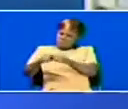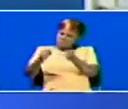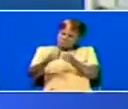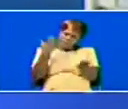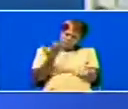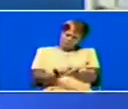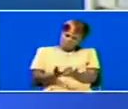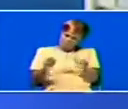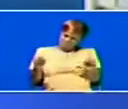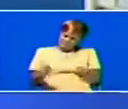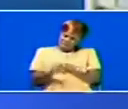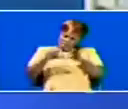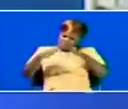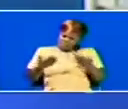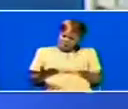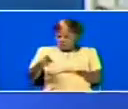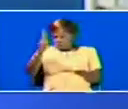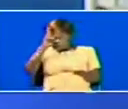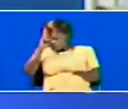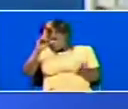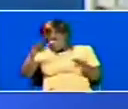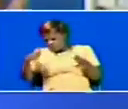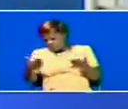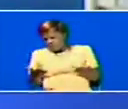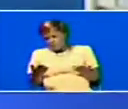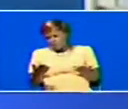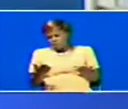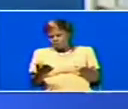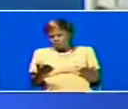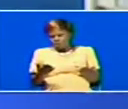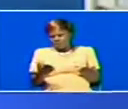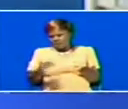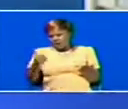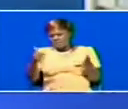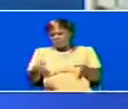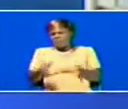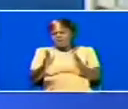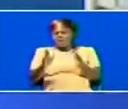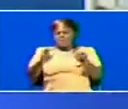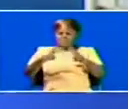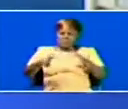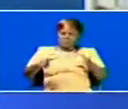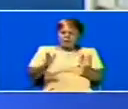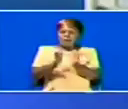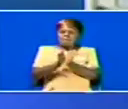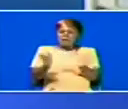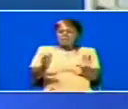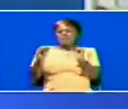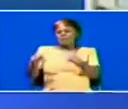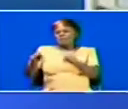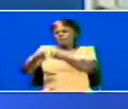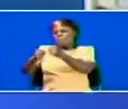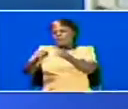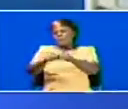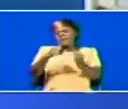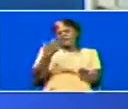inaweza fanyika upande mmoja tu wa polisi, ama iwapo labda umekuja na njia mbadala ya kufanya uchunguzi, pia mwananchi kawaida, kuna vile